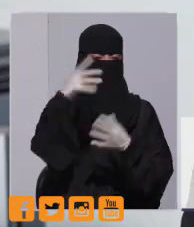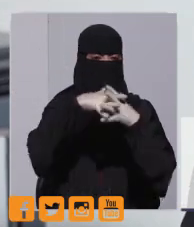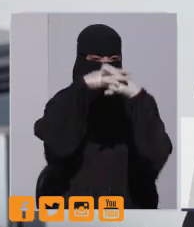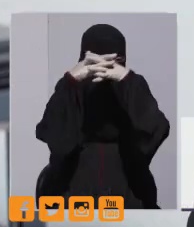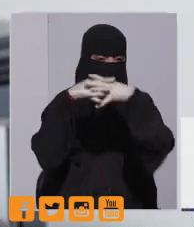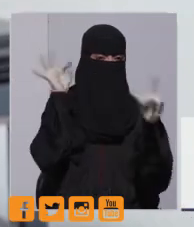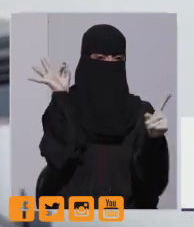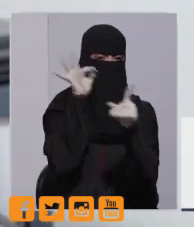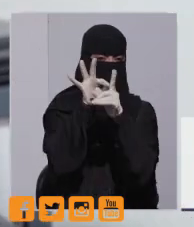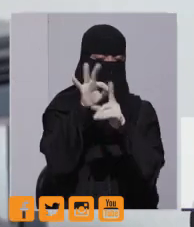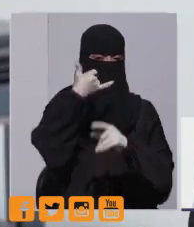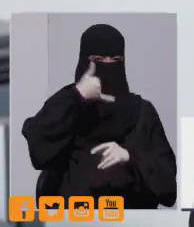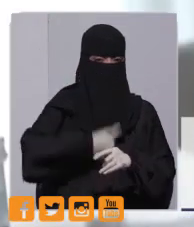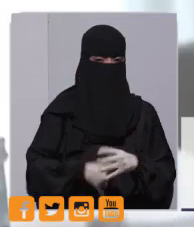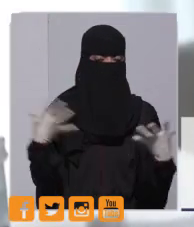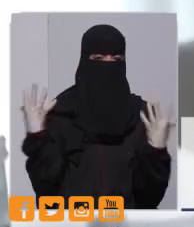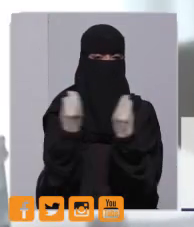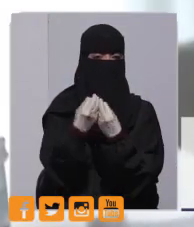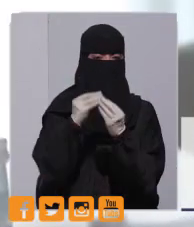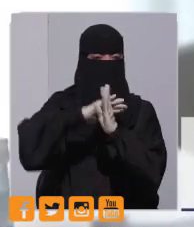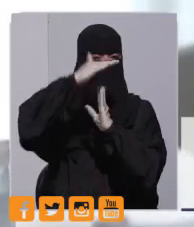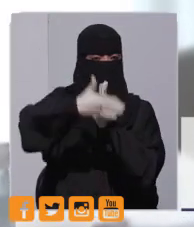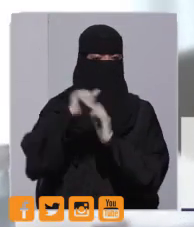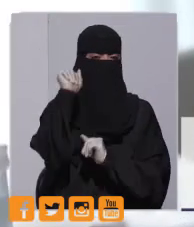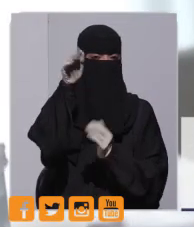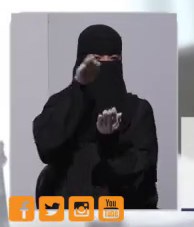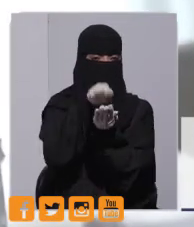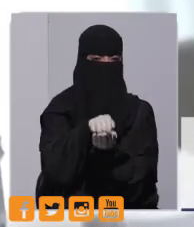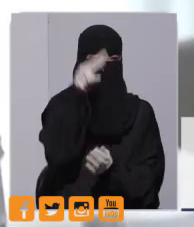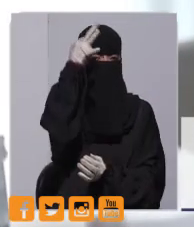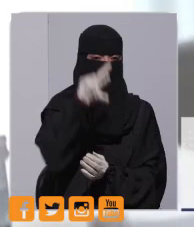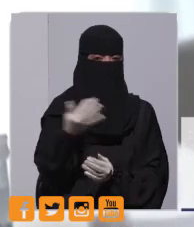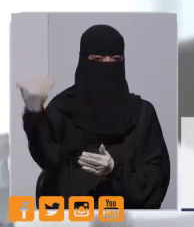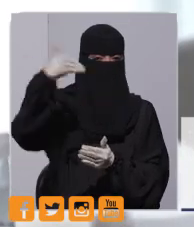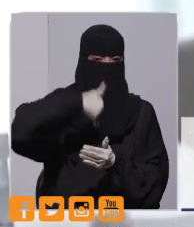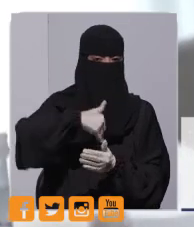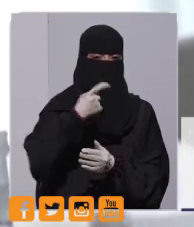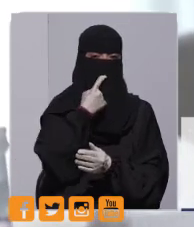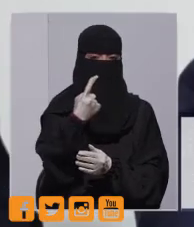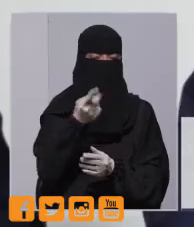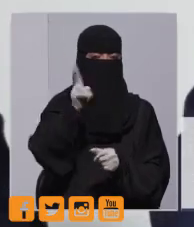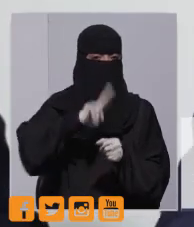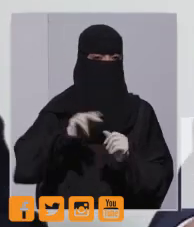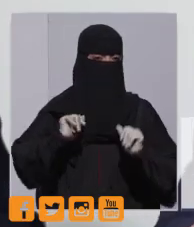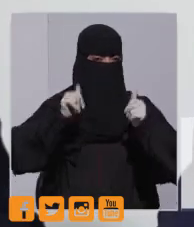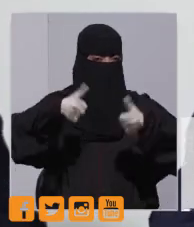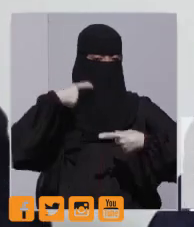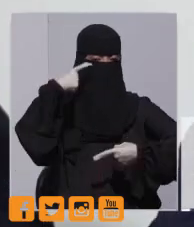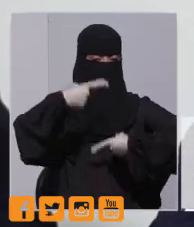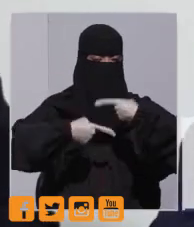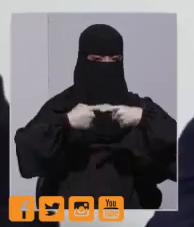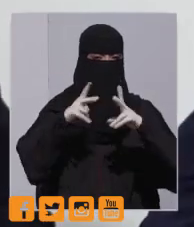المنفذه في اليمن ضمن مخصصاتها في محفظه ايدا خلال العام الماضي والجهود المستمره